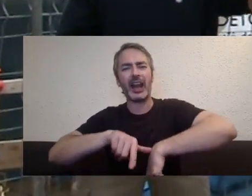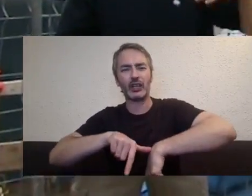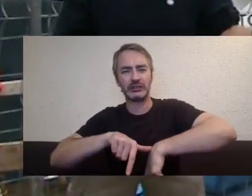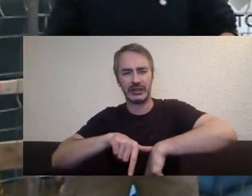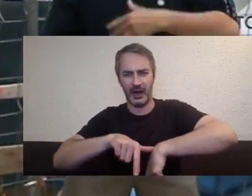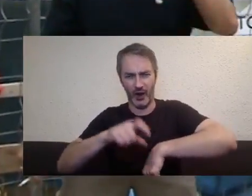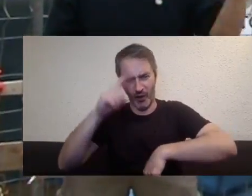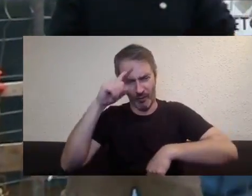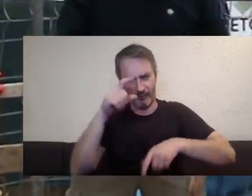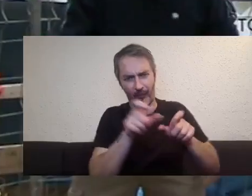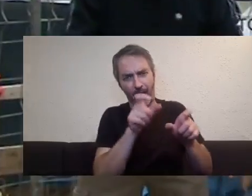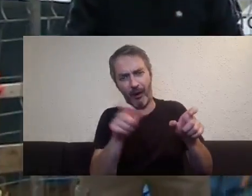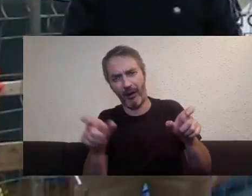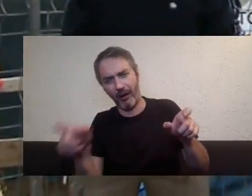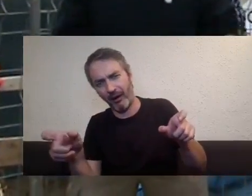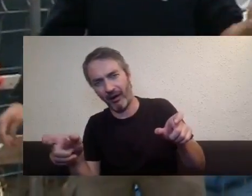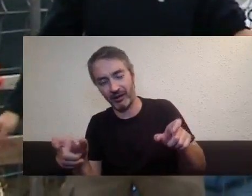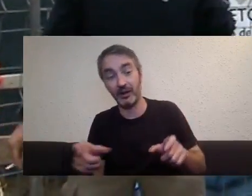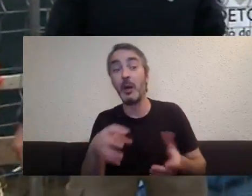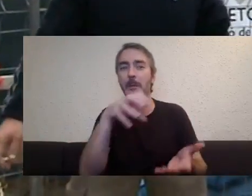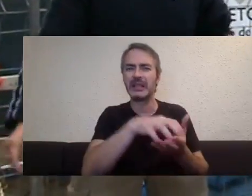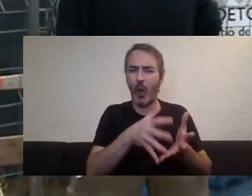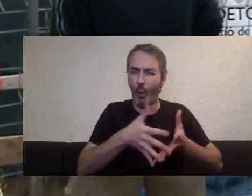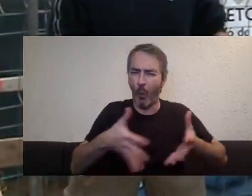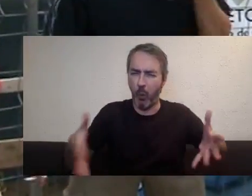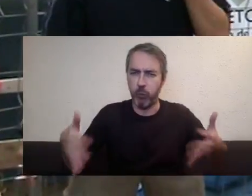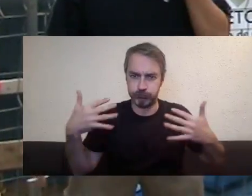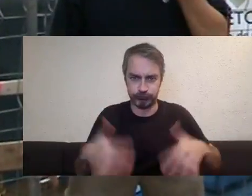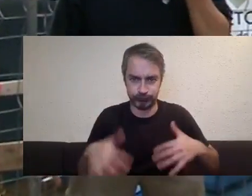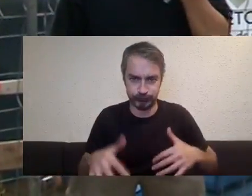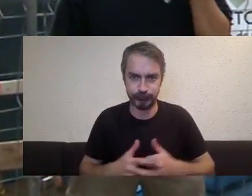nom així com... Van dir que era una masia molt gran, no?